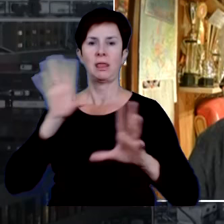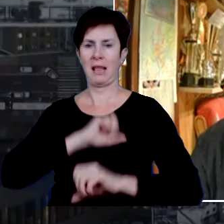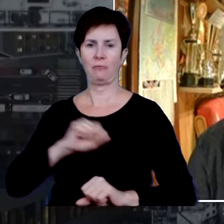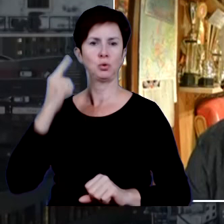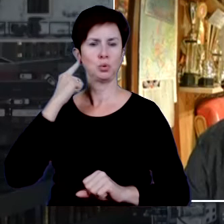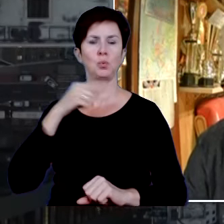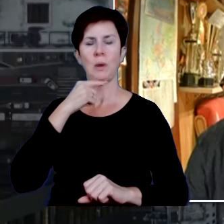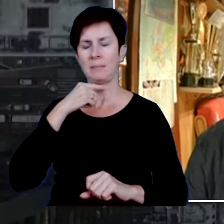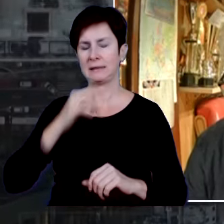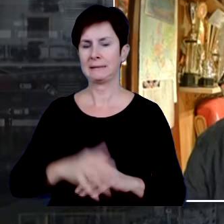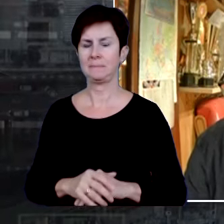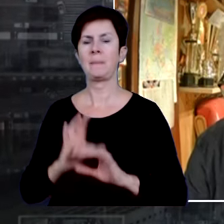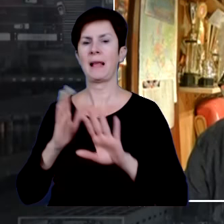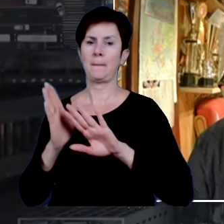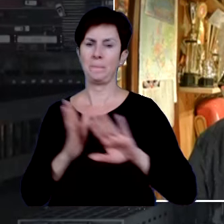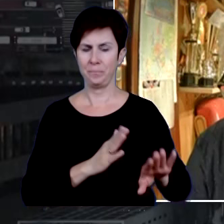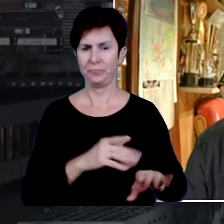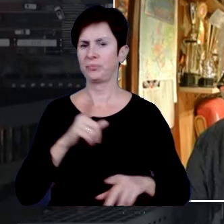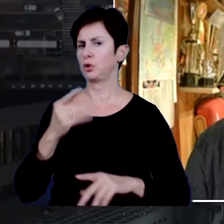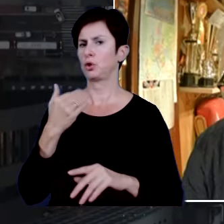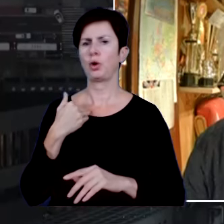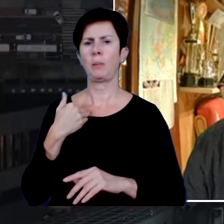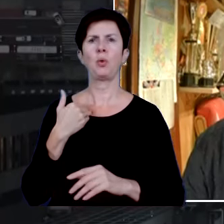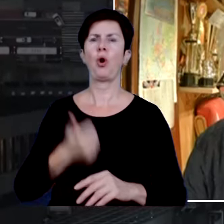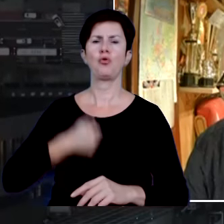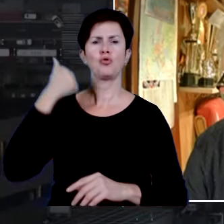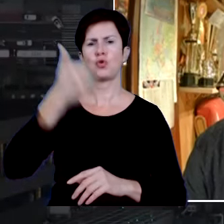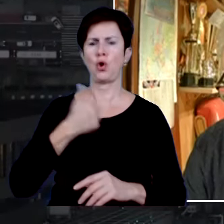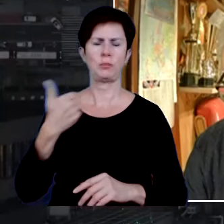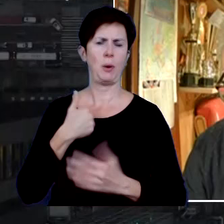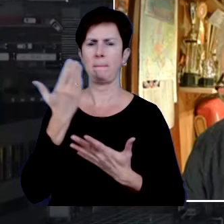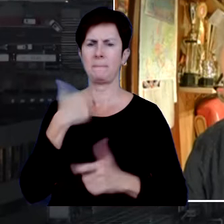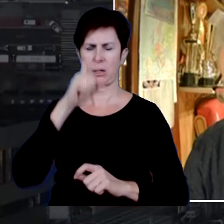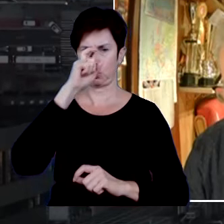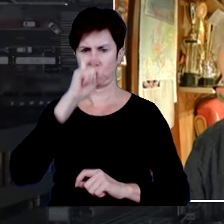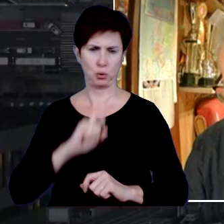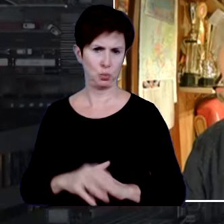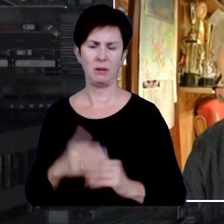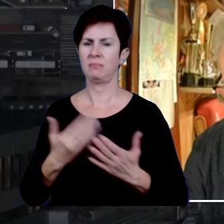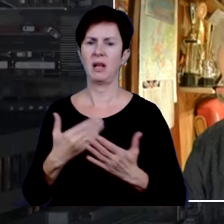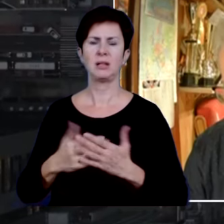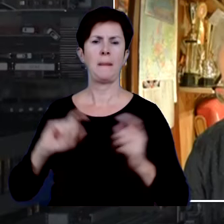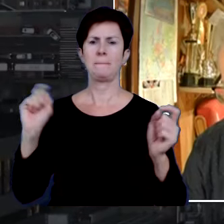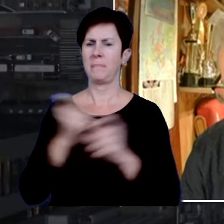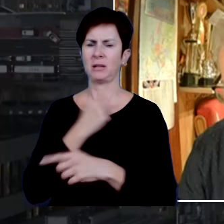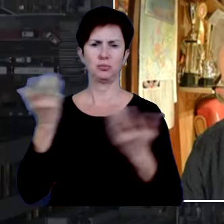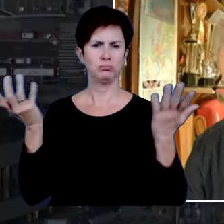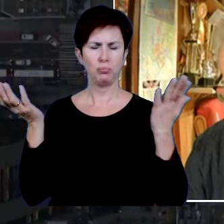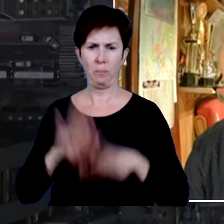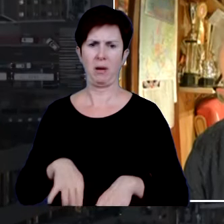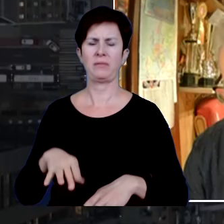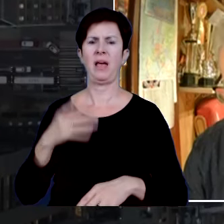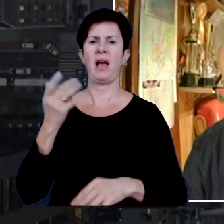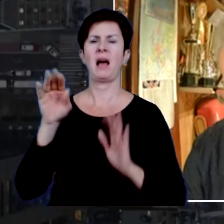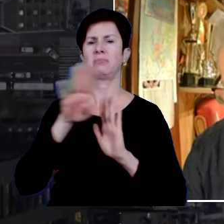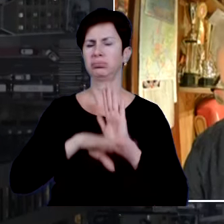serio, to był bardzo, bardzo zły rok. I nie tylko dlatego, że mamy demontaż państwa, deptanie reguł demokratycznych,